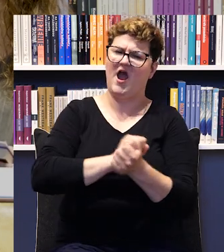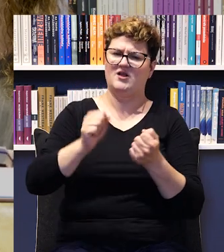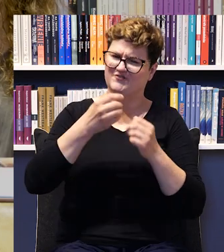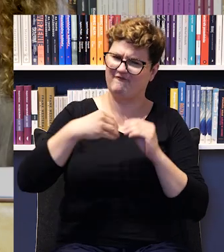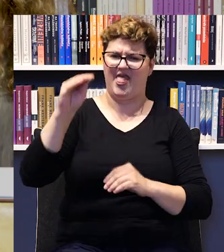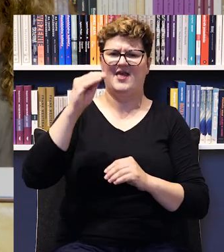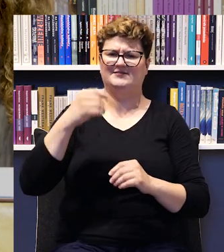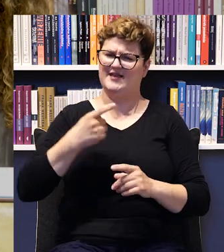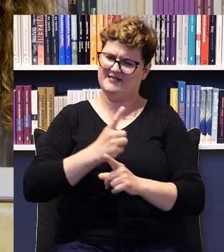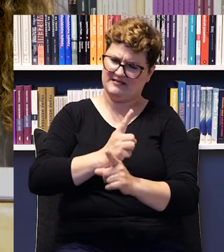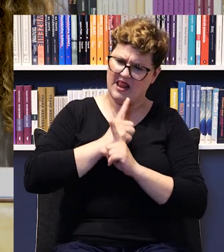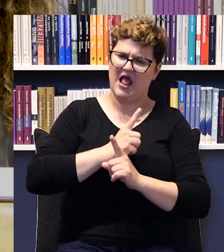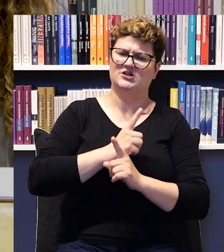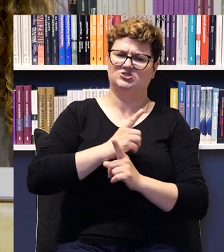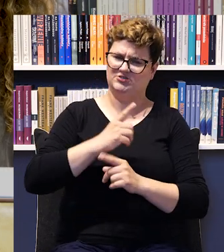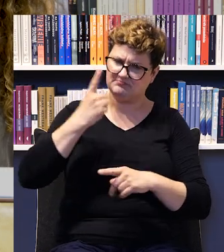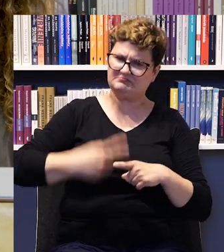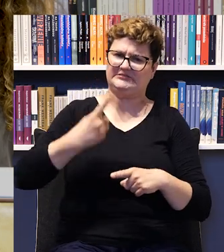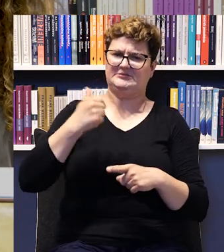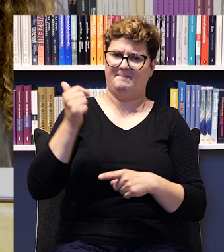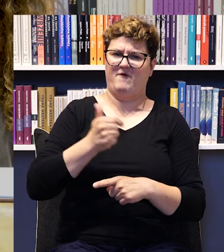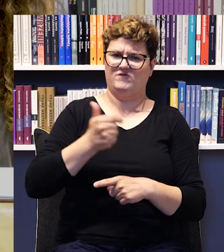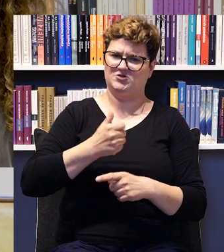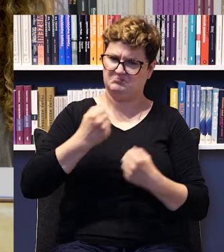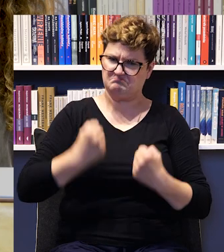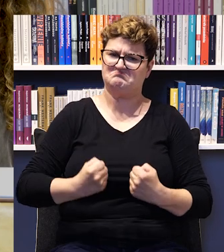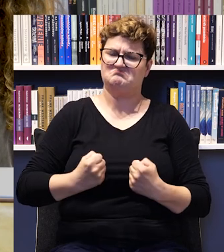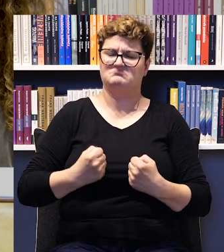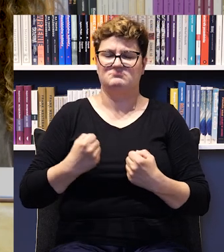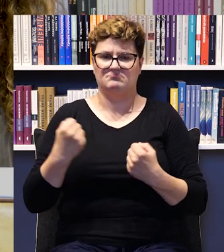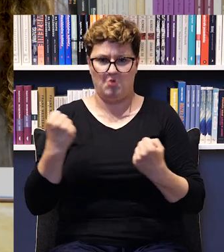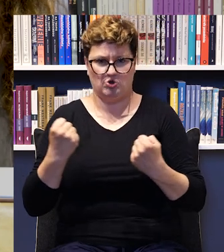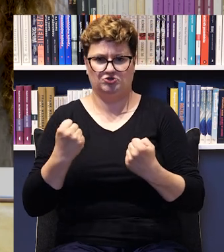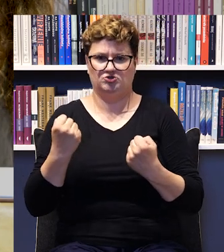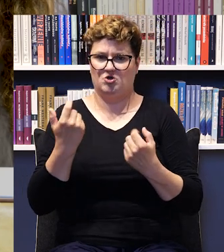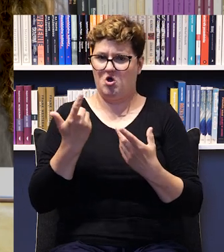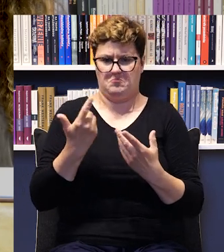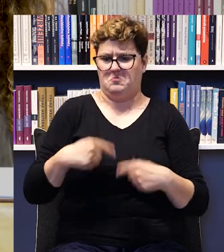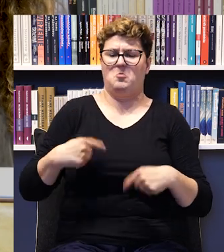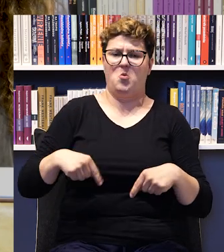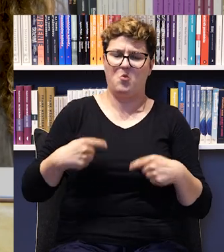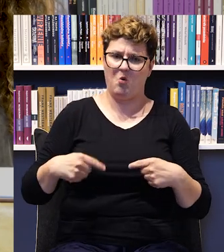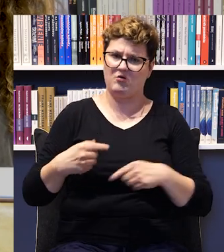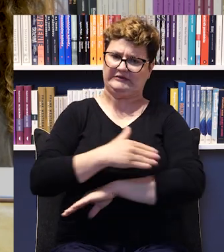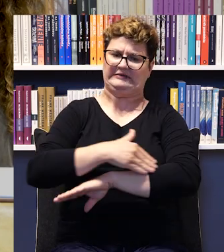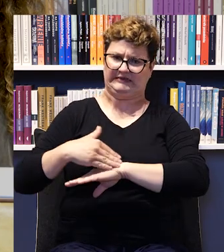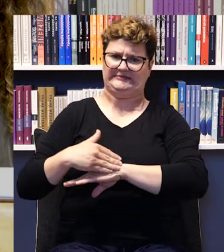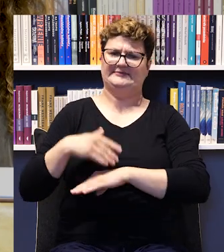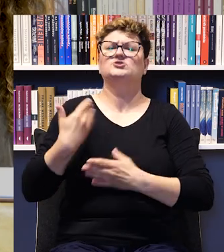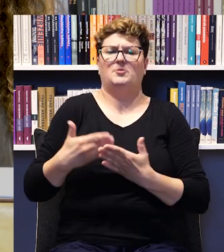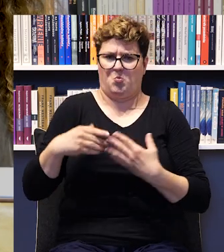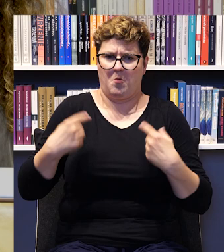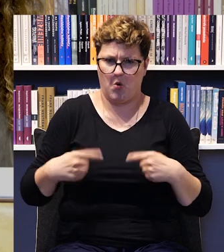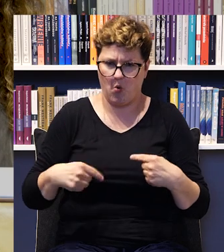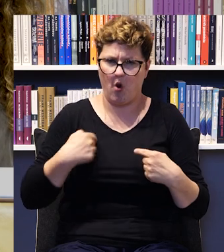bardziej autonomiczna, powinnam jakby mocniej tupnąć nogą i bardziej zarysować swoje granice. Dlaczego tego nie